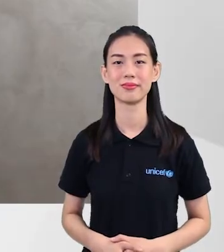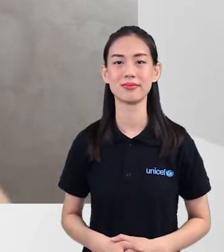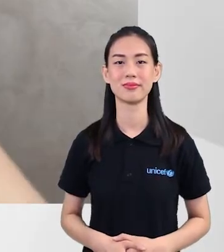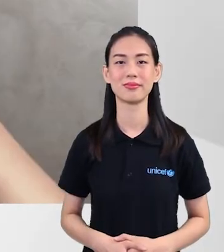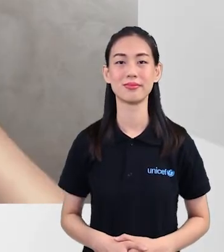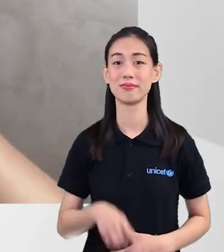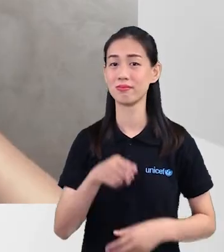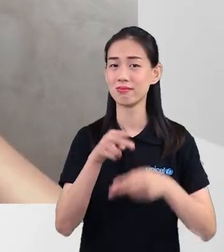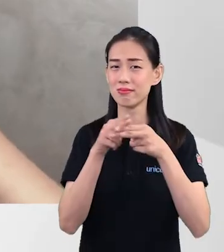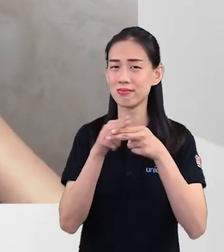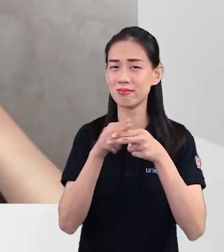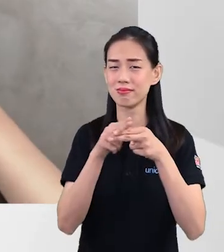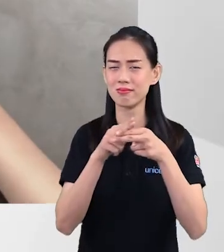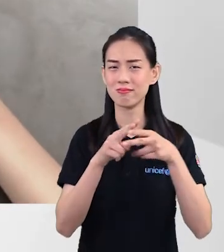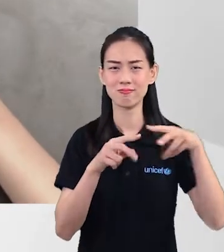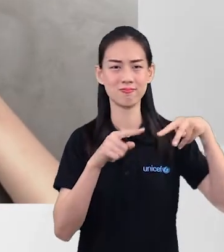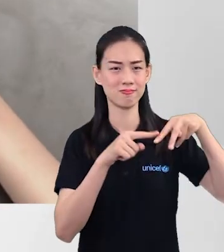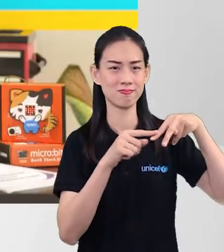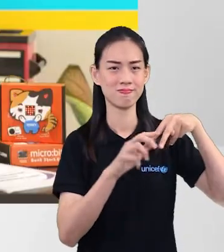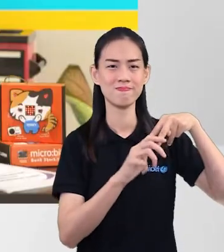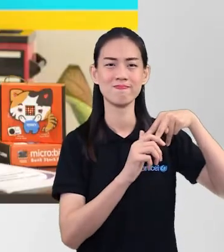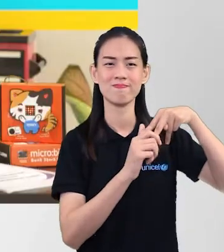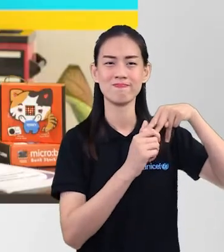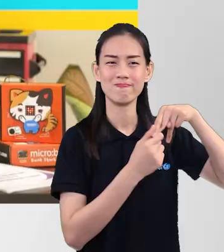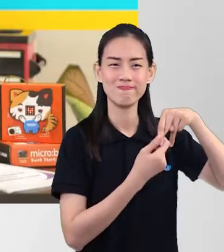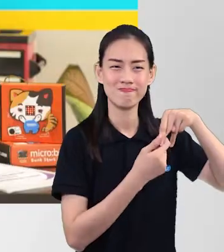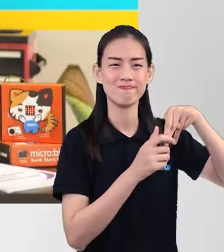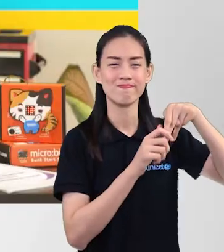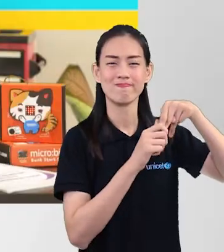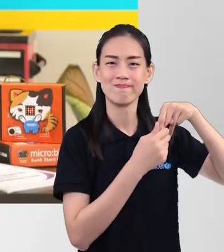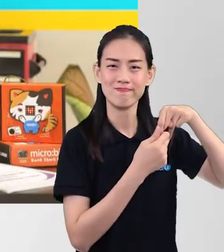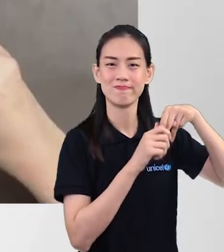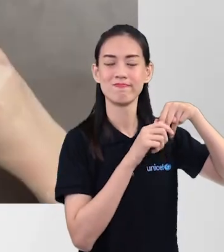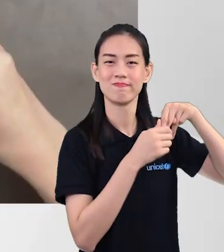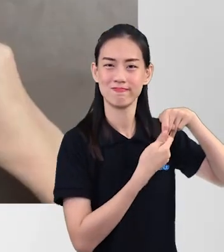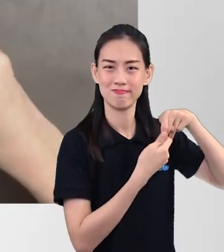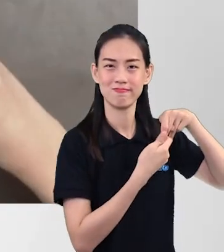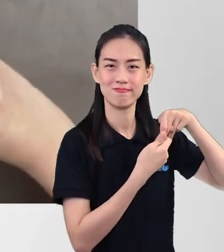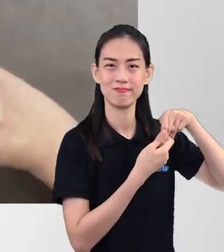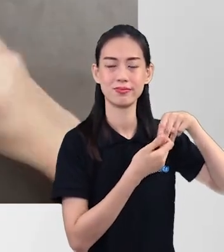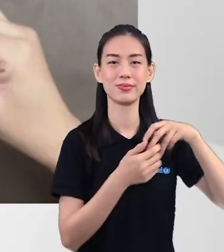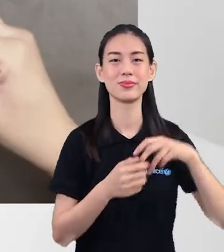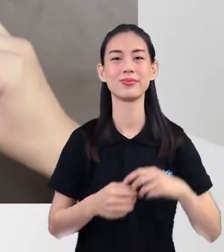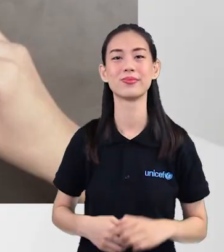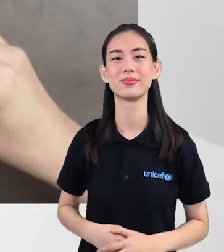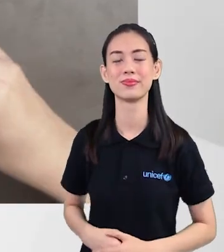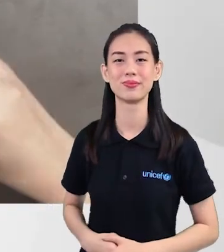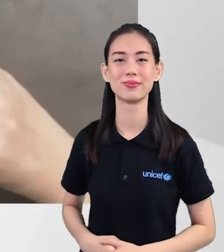Okay. Kaki pendek kedua-dua LED ditemukan dan dipintal.